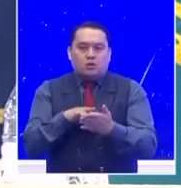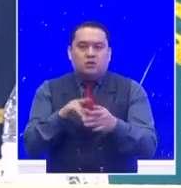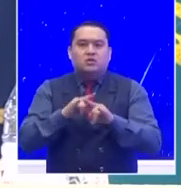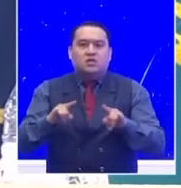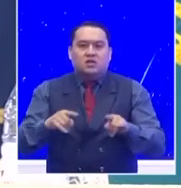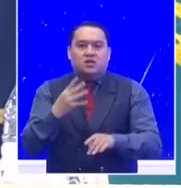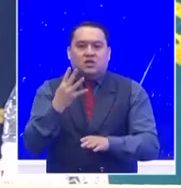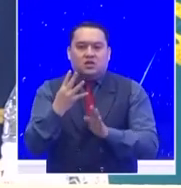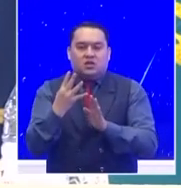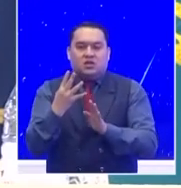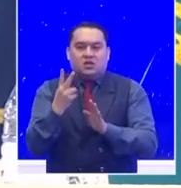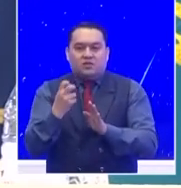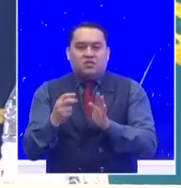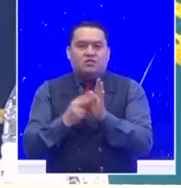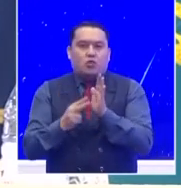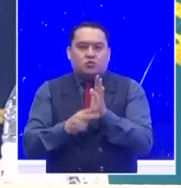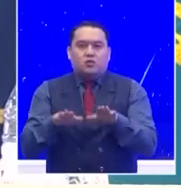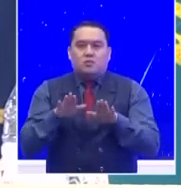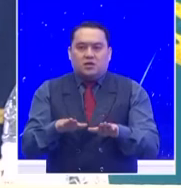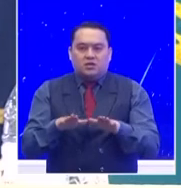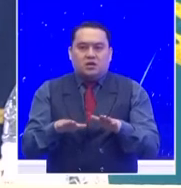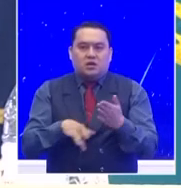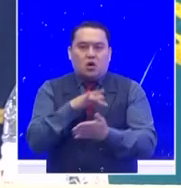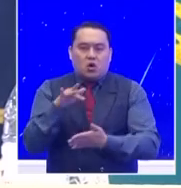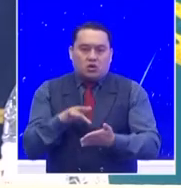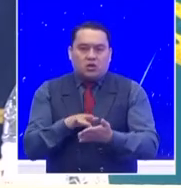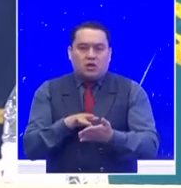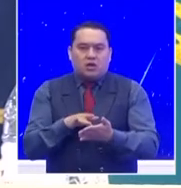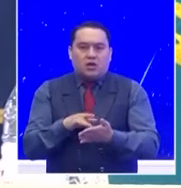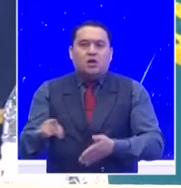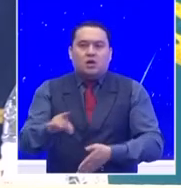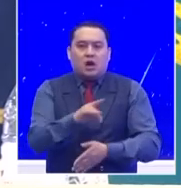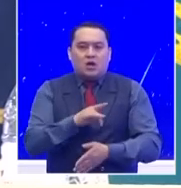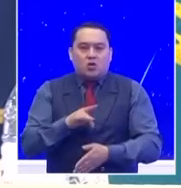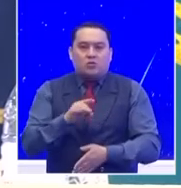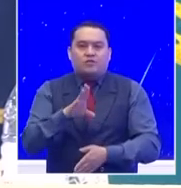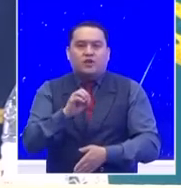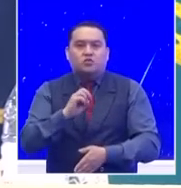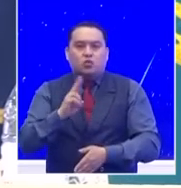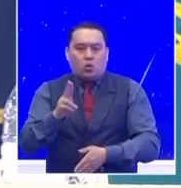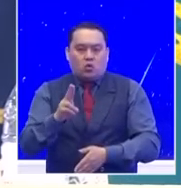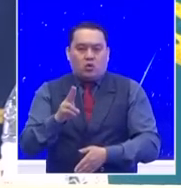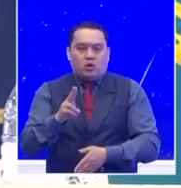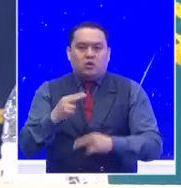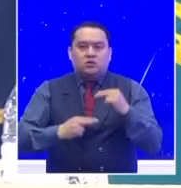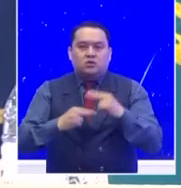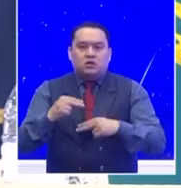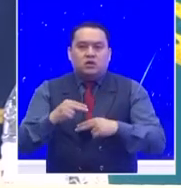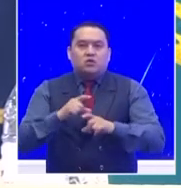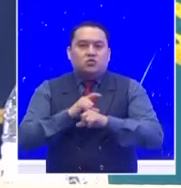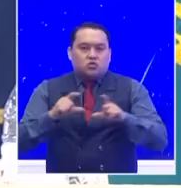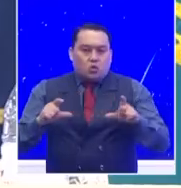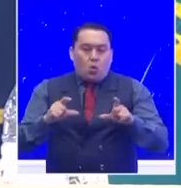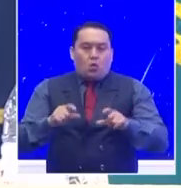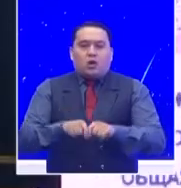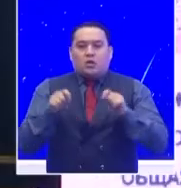на 280 мест также в коттеджном городке. В микрорайоне Восточный предусматривается строительство IT-лицея на